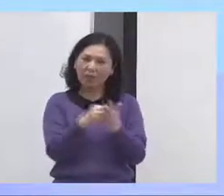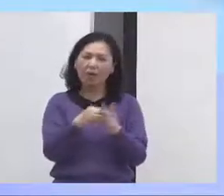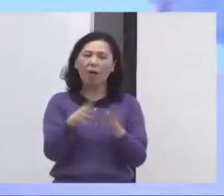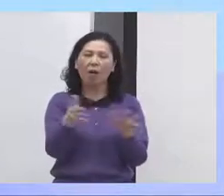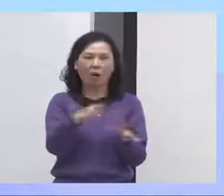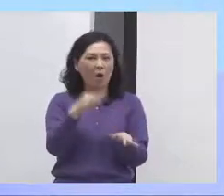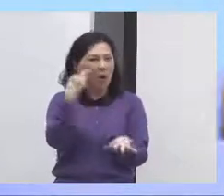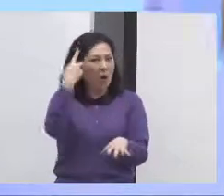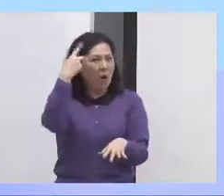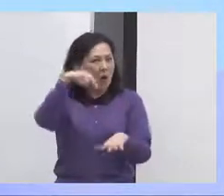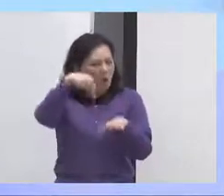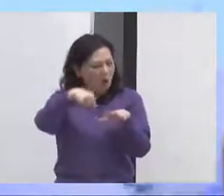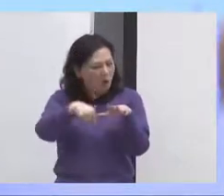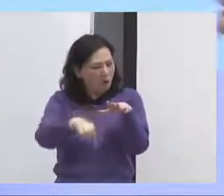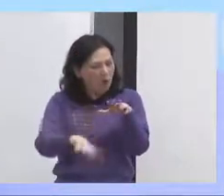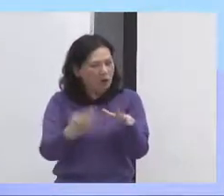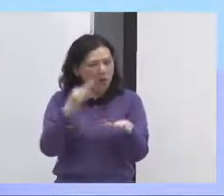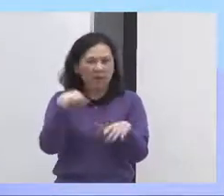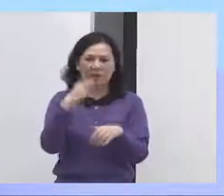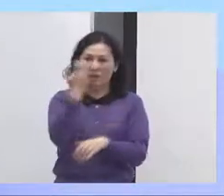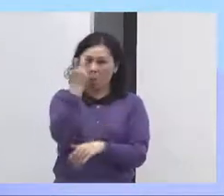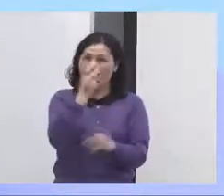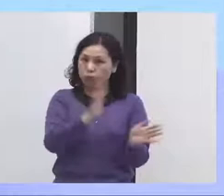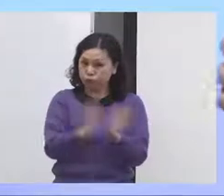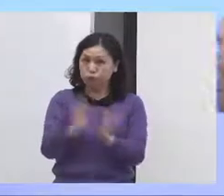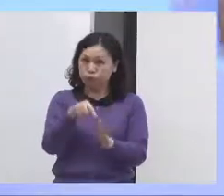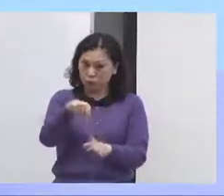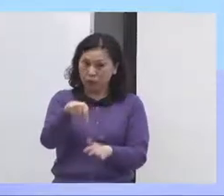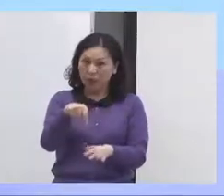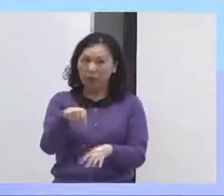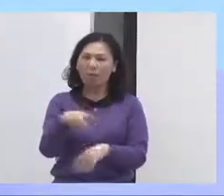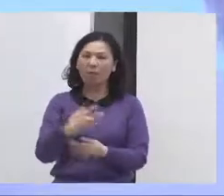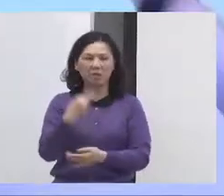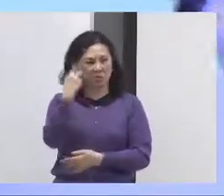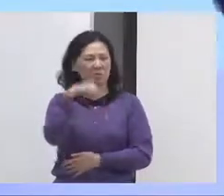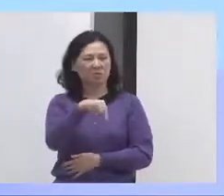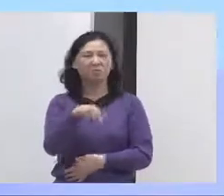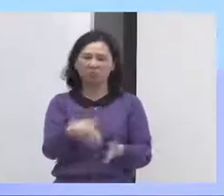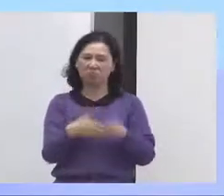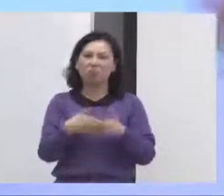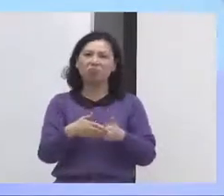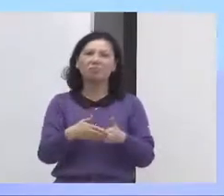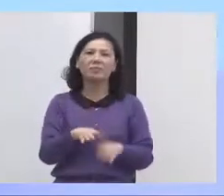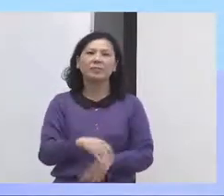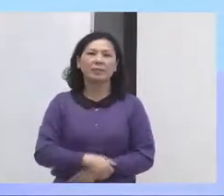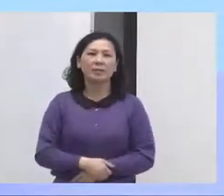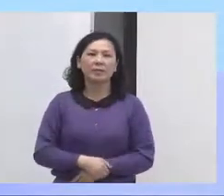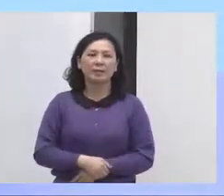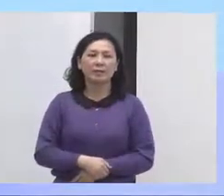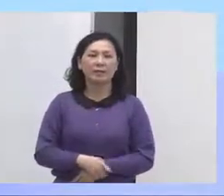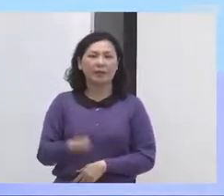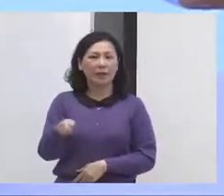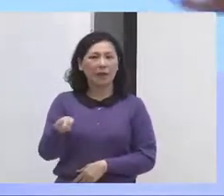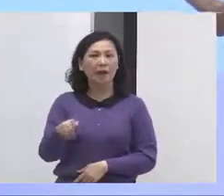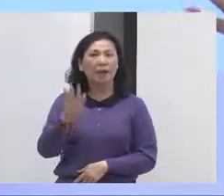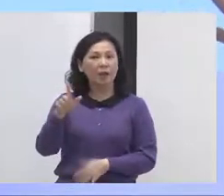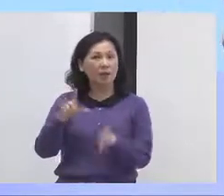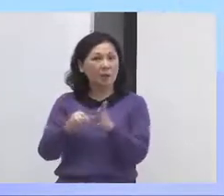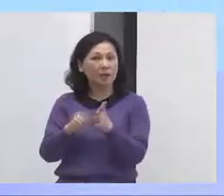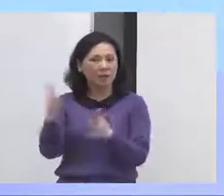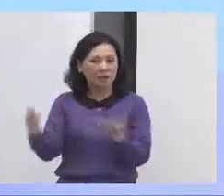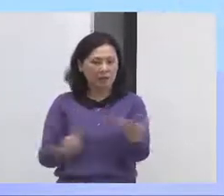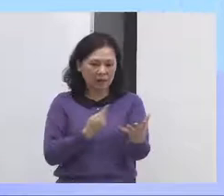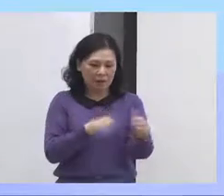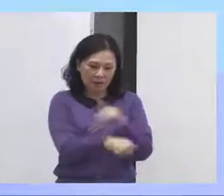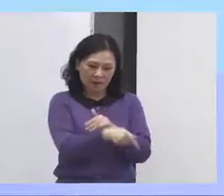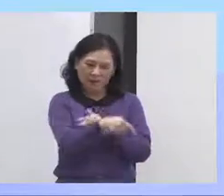社群治理这一阶段的时候，那可能这个 这确实你有时间来参与社群